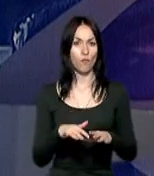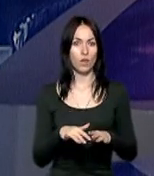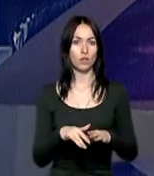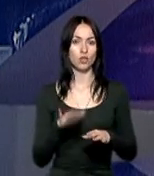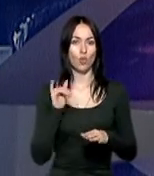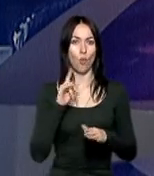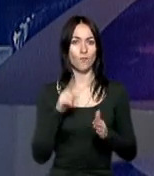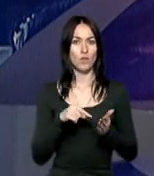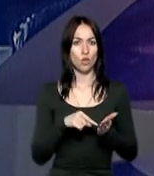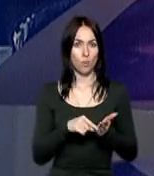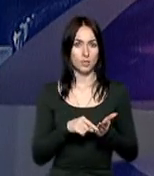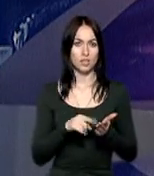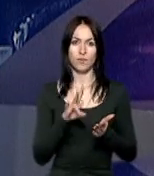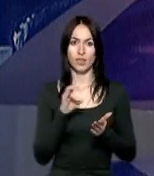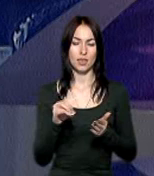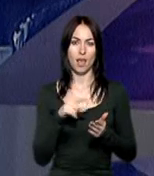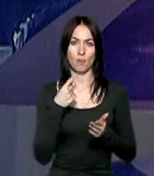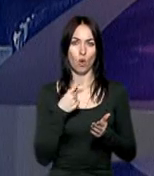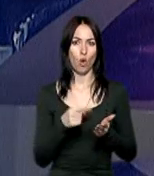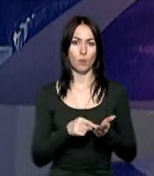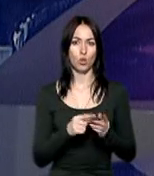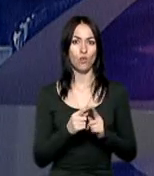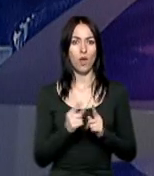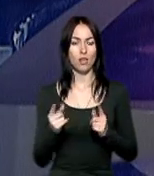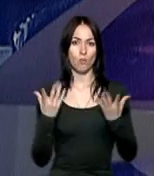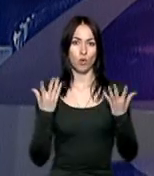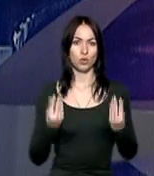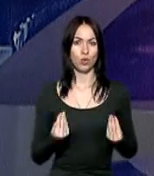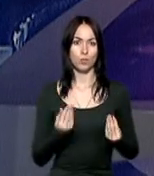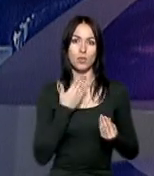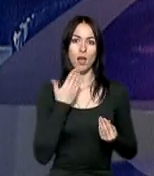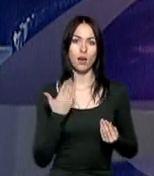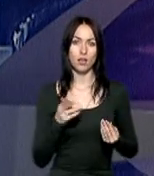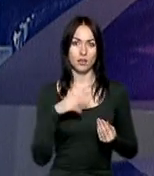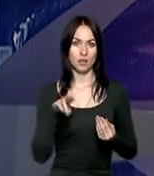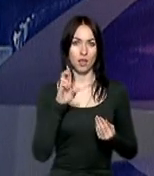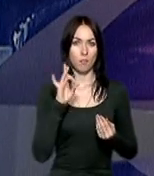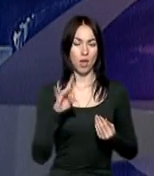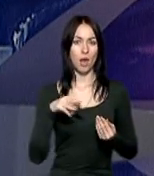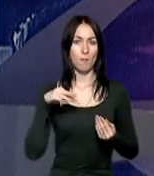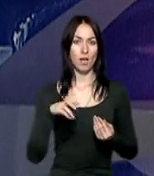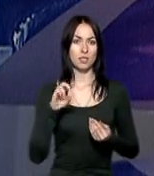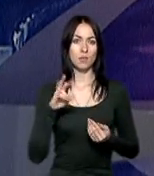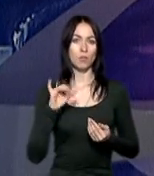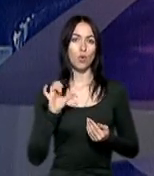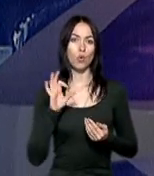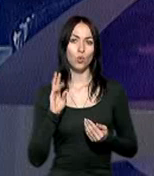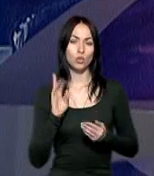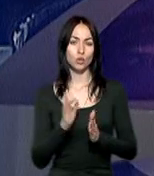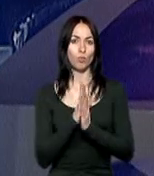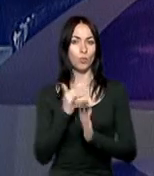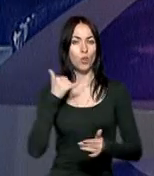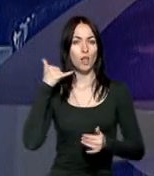у відомстві не прокоментували протягом дня. Речник ДБР Максим Білоусенко попросив